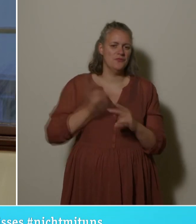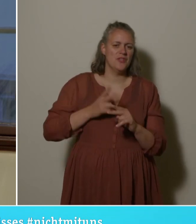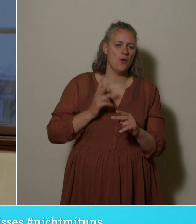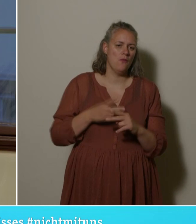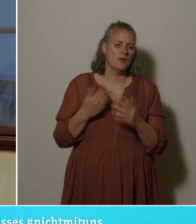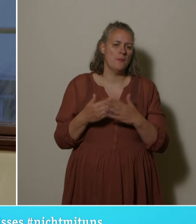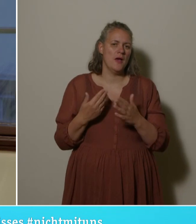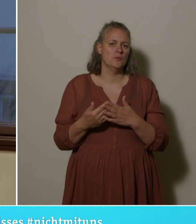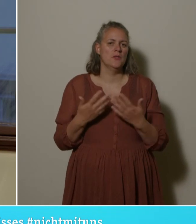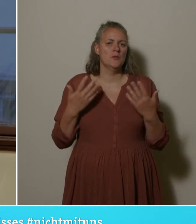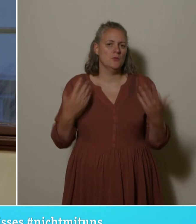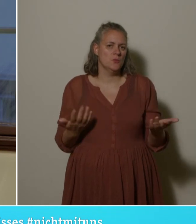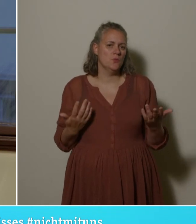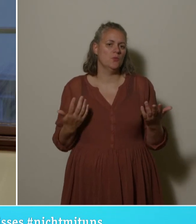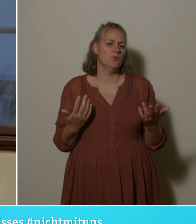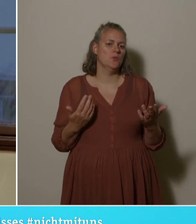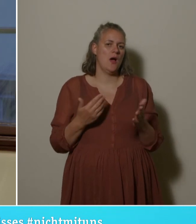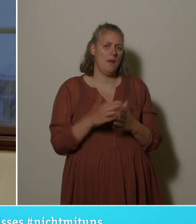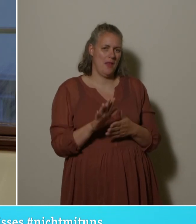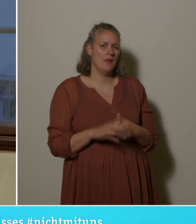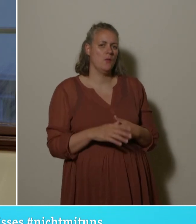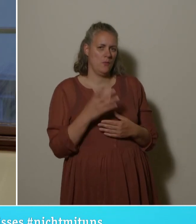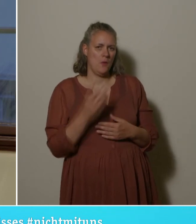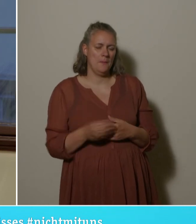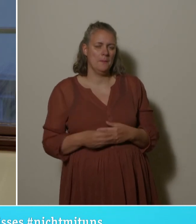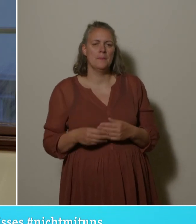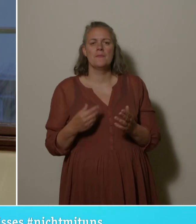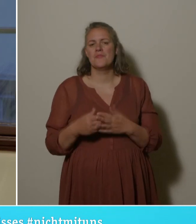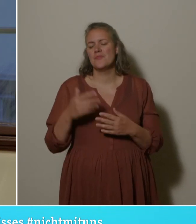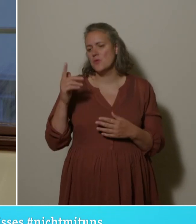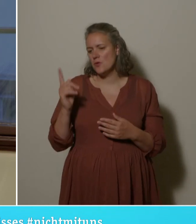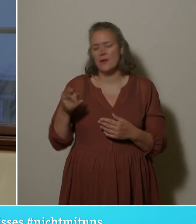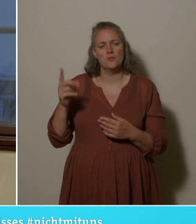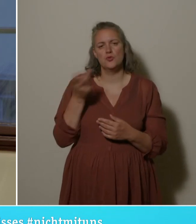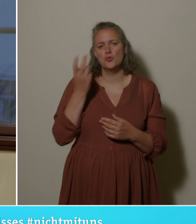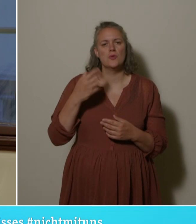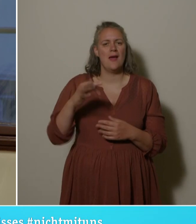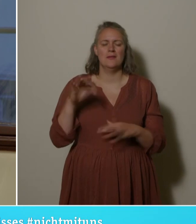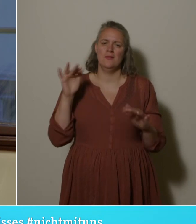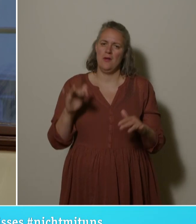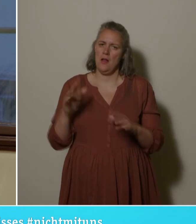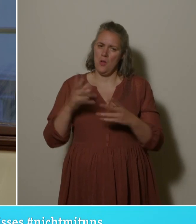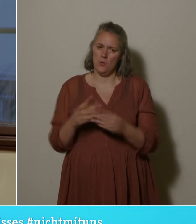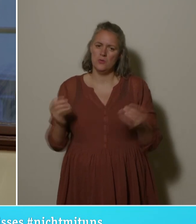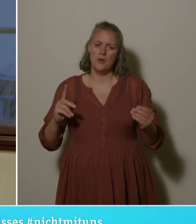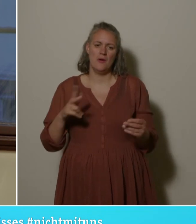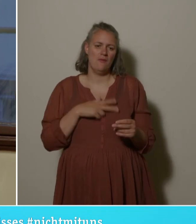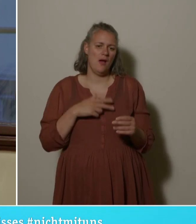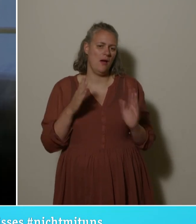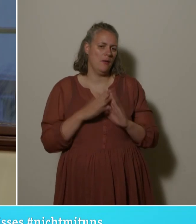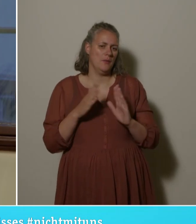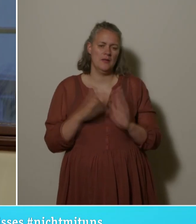denn das zurückgewiesen worden ist. Und dann müssen wir dafür Einzelfalllösungen finden. Aber bitte tatsächlich